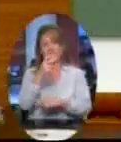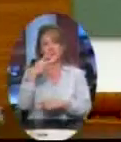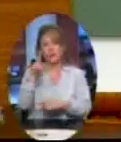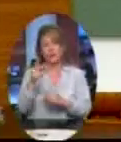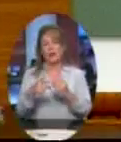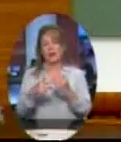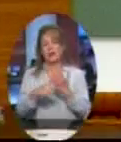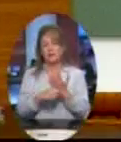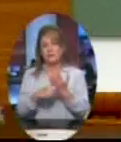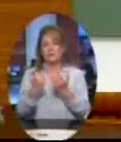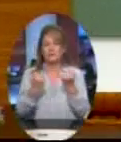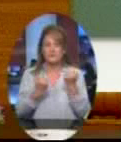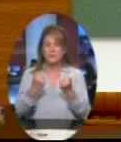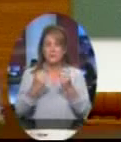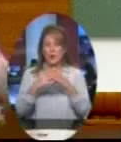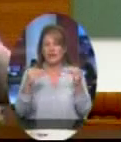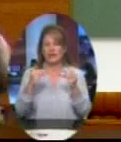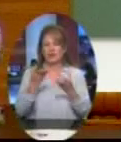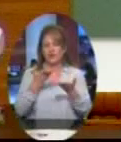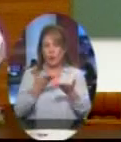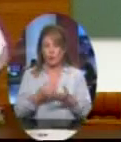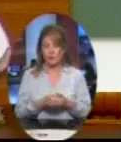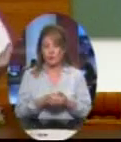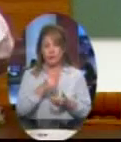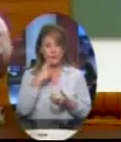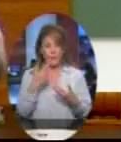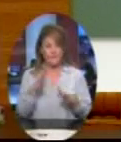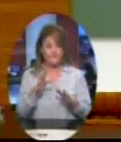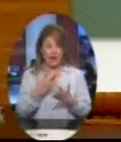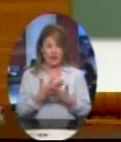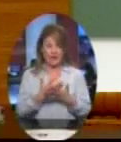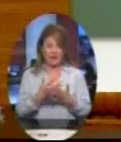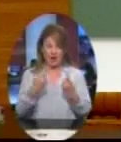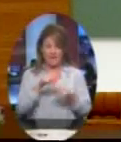הציבורית. אילולי העובדה שהוועדה ואני בראשה